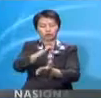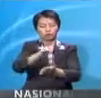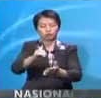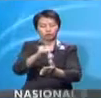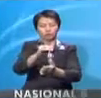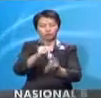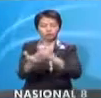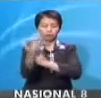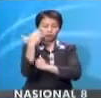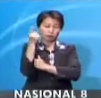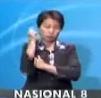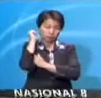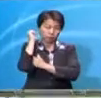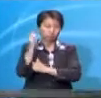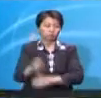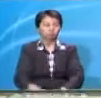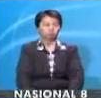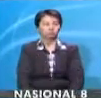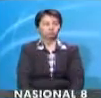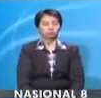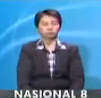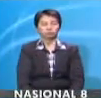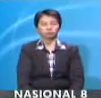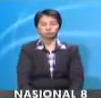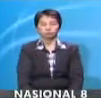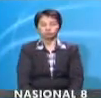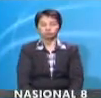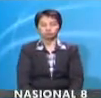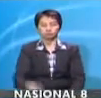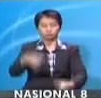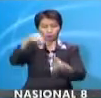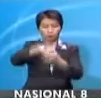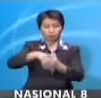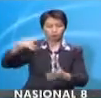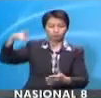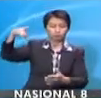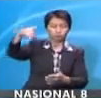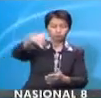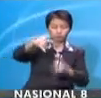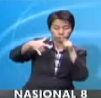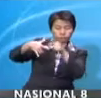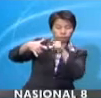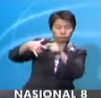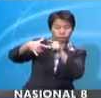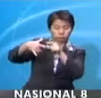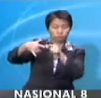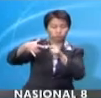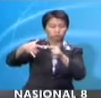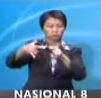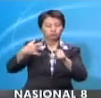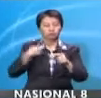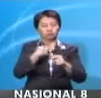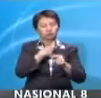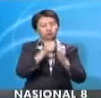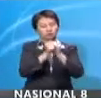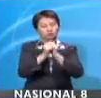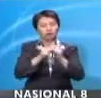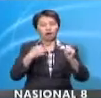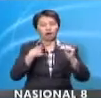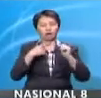Kathmandu pagi tadi. Dan di dalam pesawat itu kita bersama dengan kita